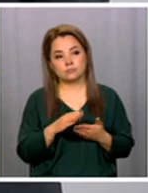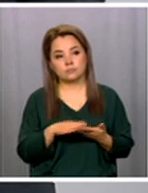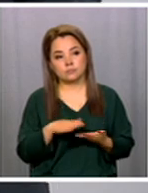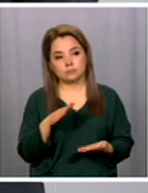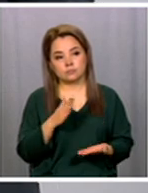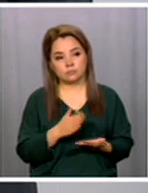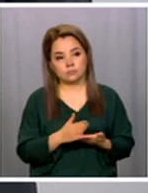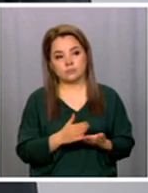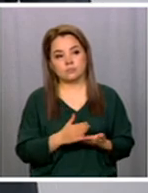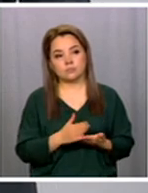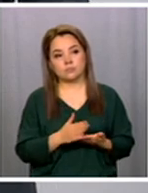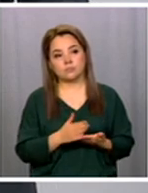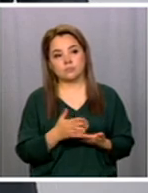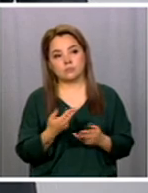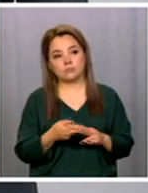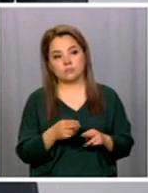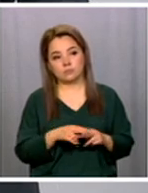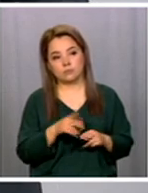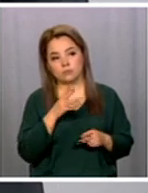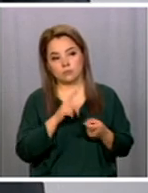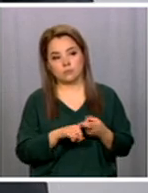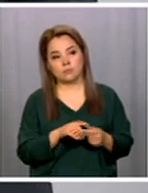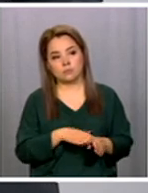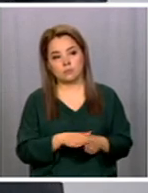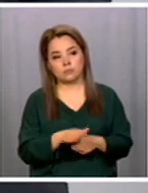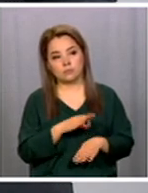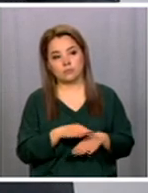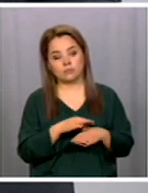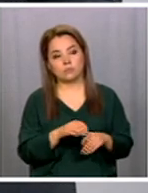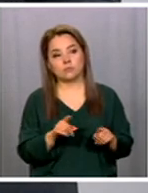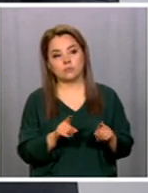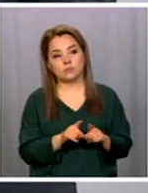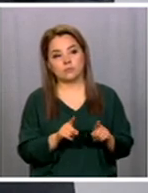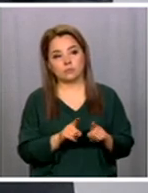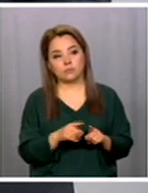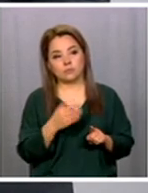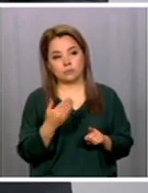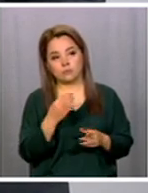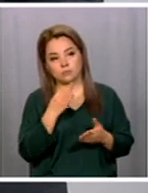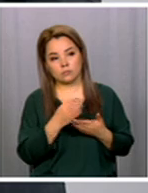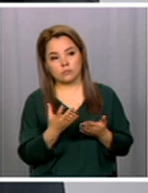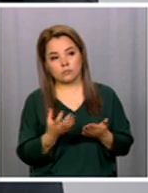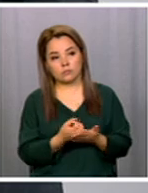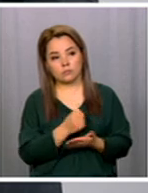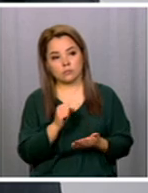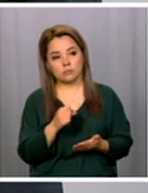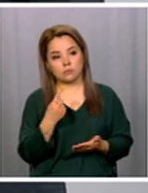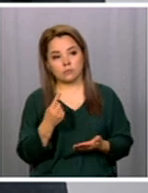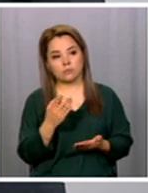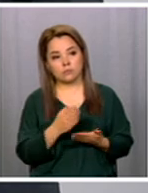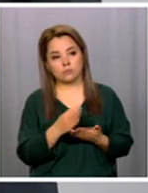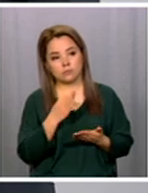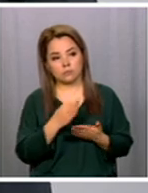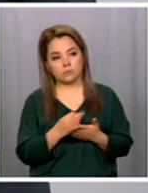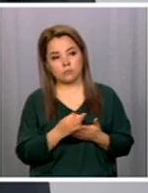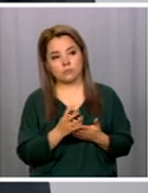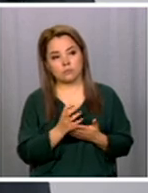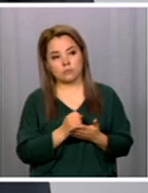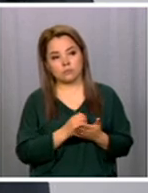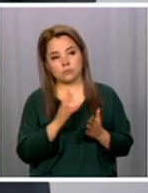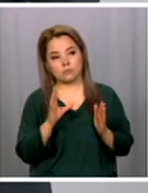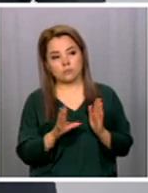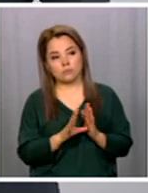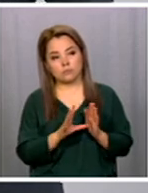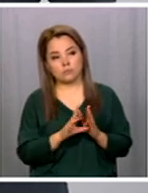энергияны, және осы кездегі атқарылған жұмысты табуымыз керек, яғни бұл А1 деп алайық. Потенциалдық